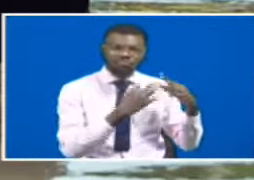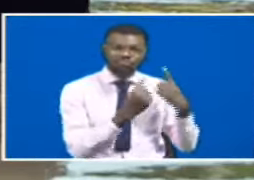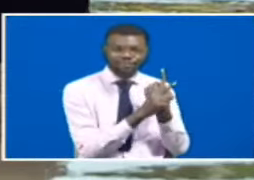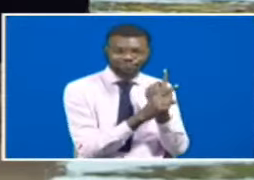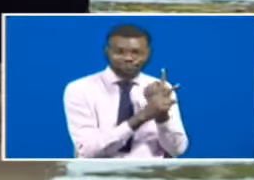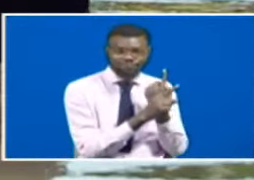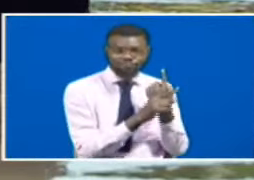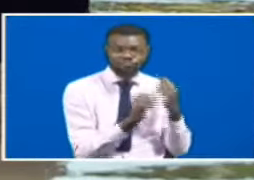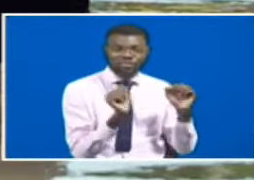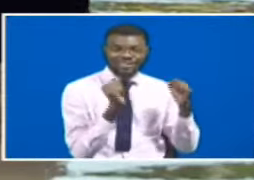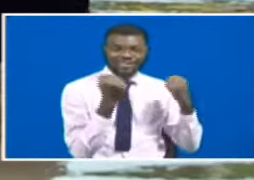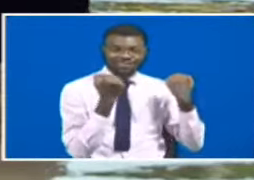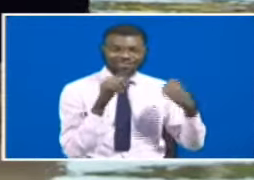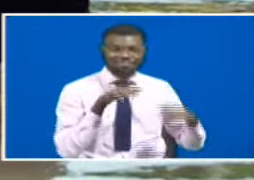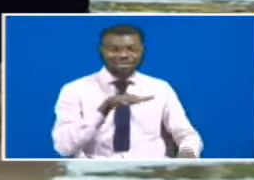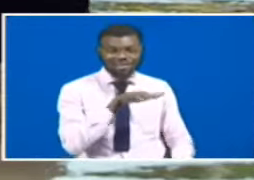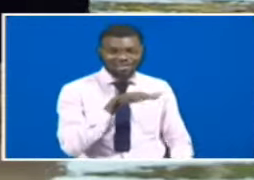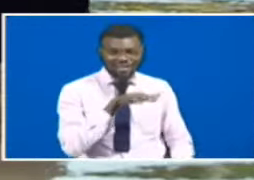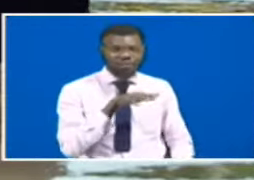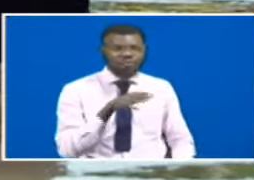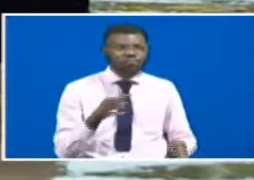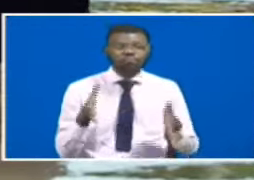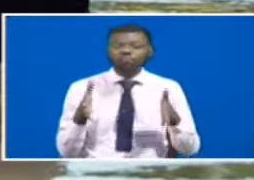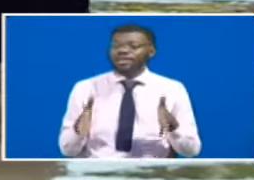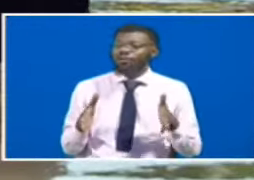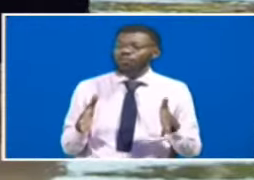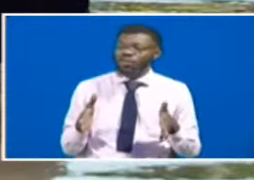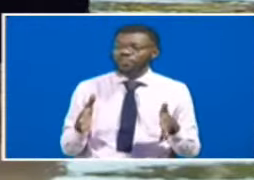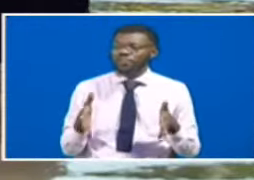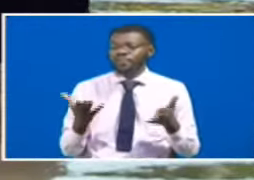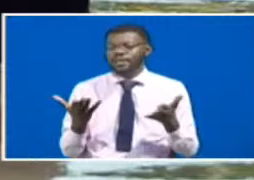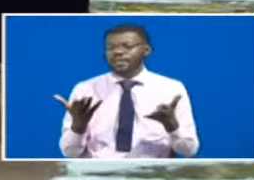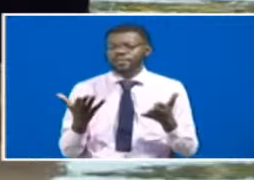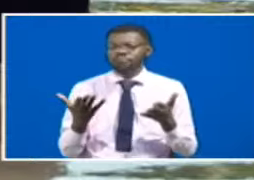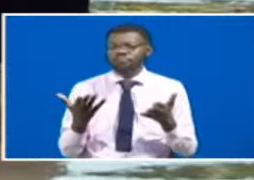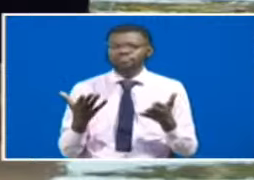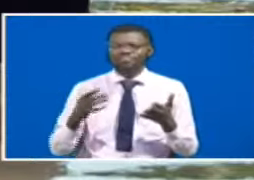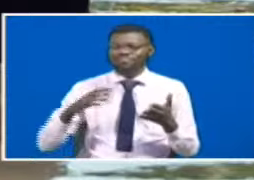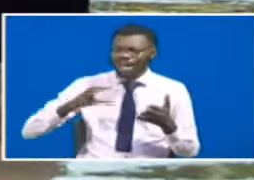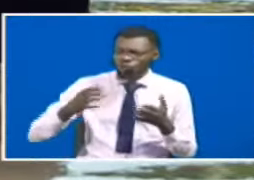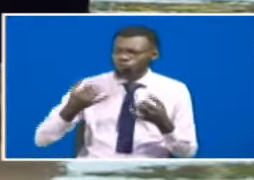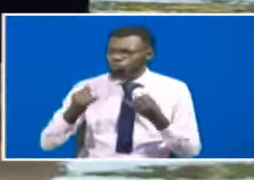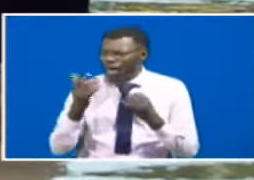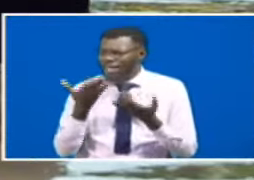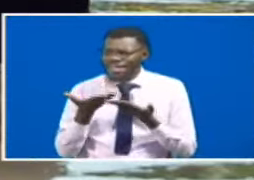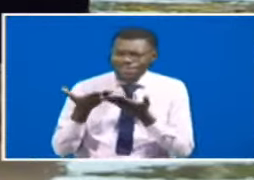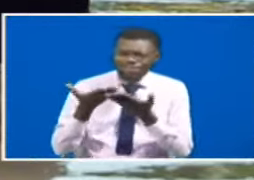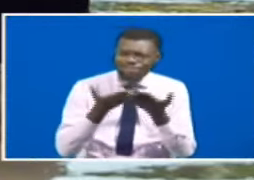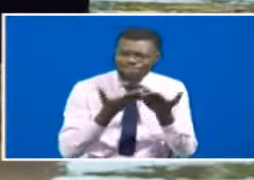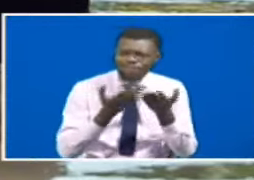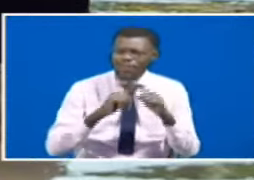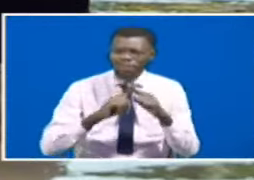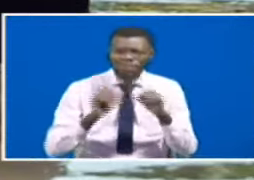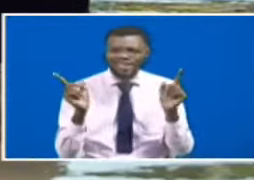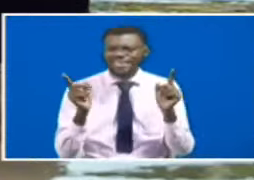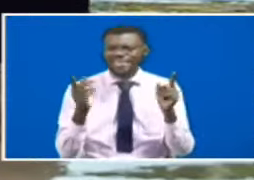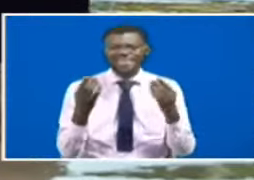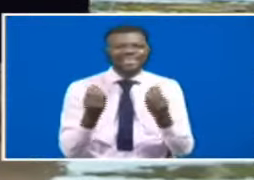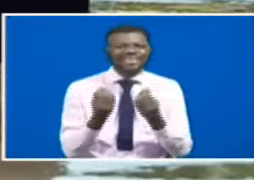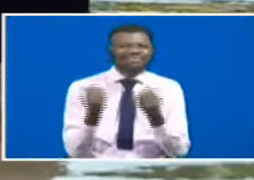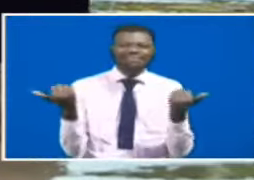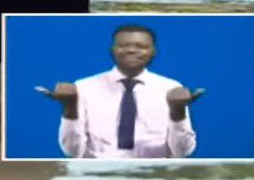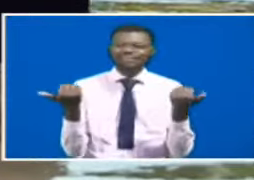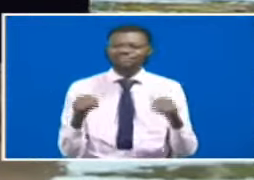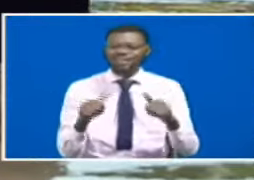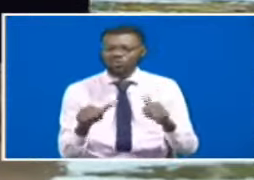anavyoripoti mwanahabari wetu Bramwell Bwire, ni kwamba licha ya juhudi ambazo zinatekelezwa, bado yapo mengi ambayo yanapaswa kufanya iwapo maisha na mali ya